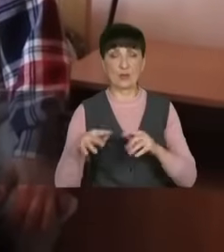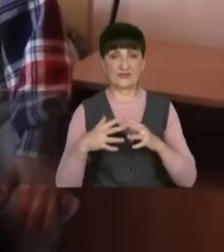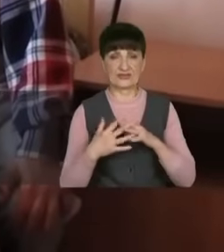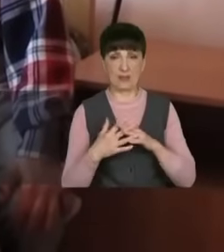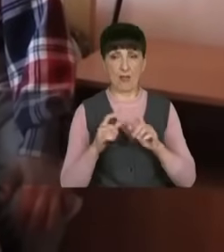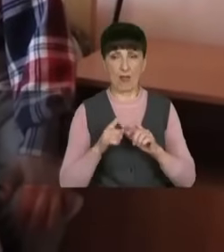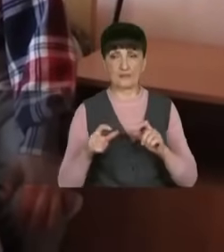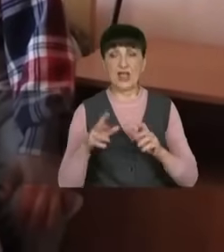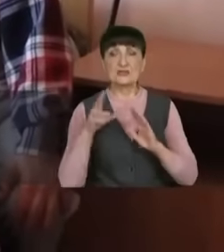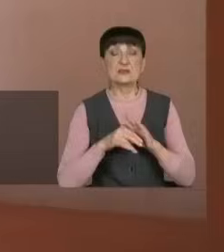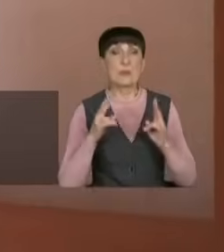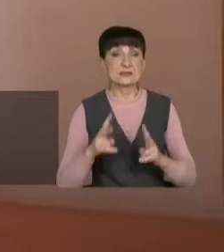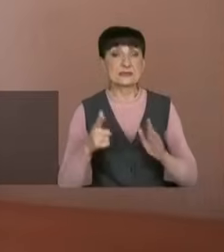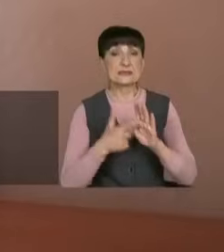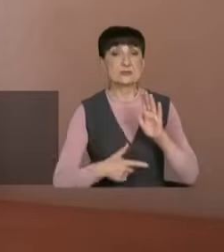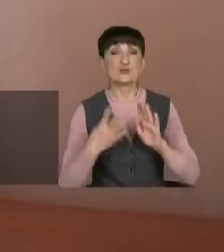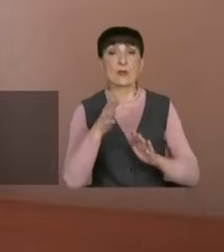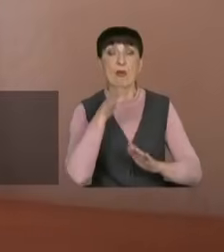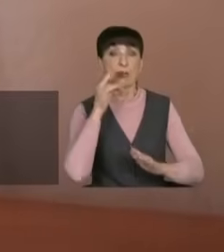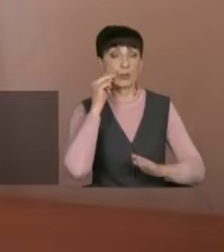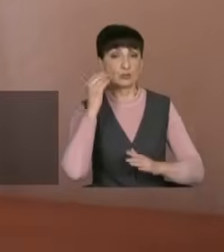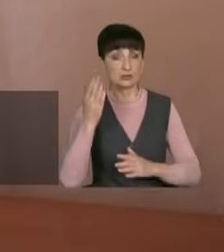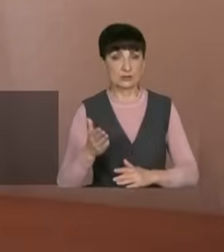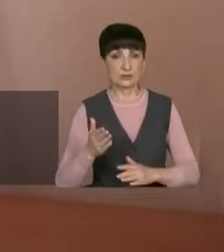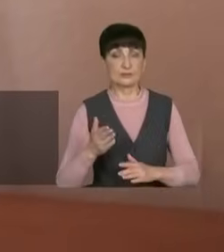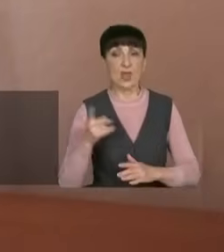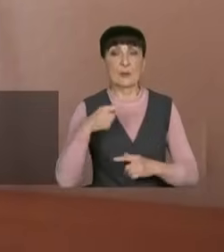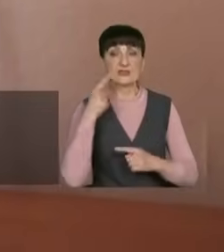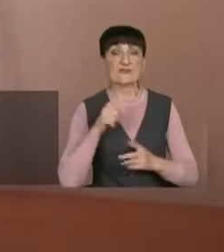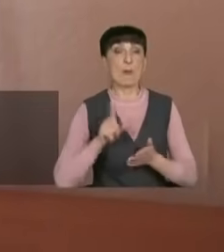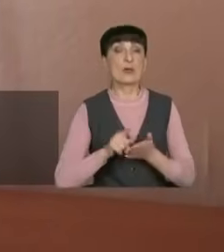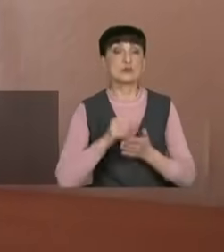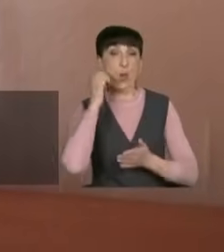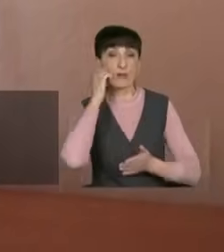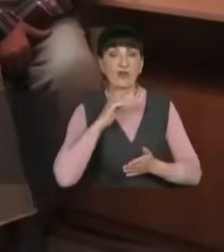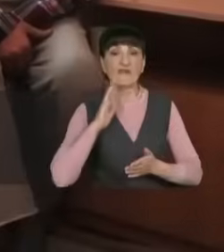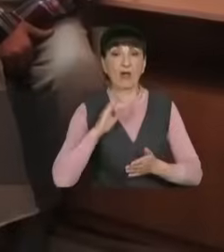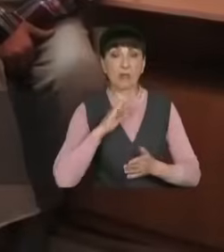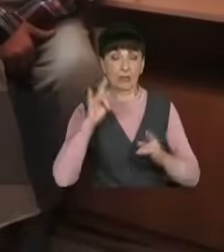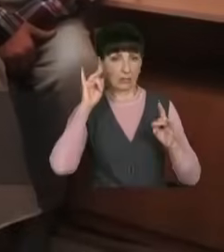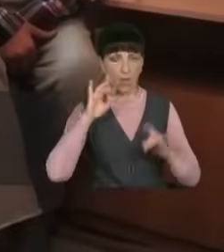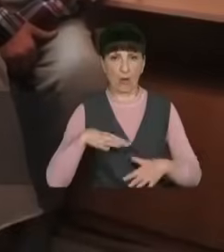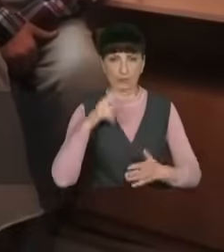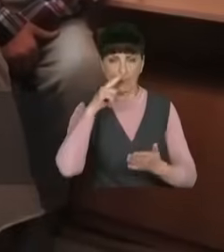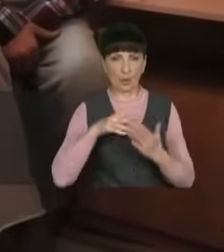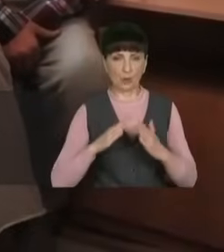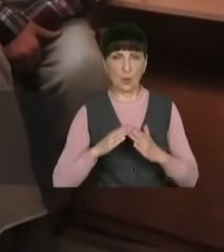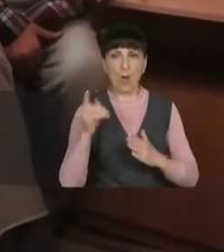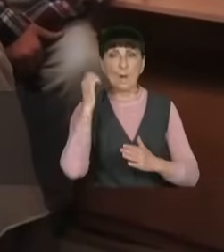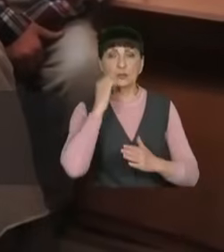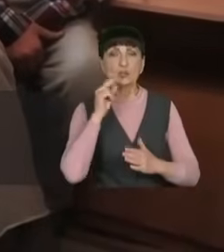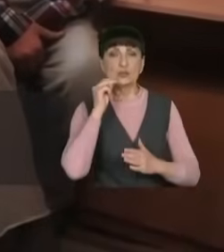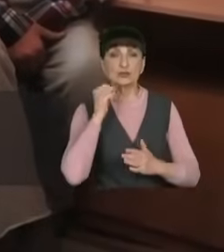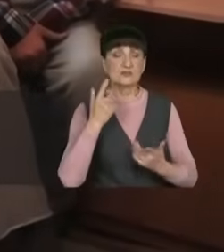Среди пострадавших от стихии 74-летний Владимир Бахтов. По словам пенсионера, вода пришла неожиданно. Пожилой мужчина не может